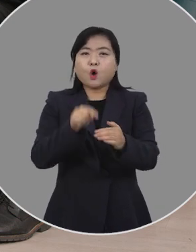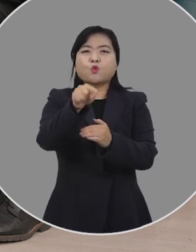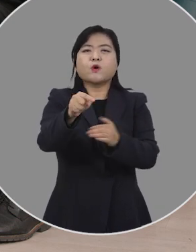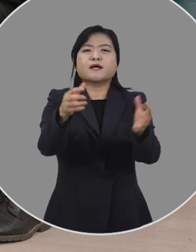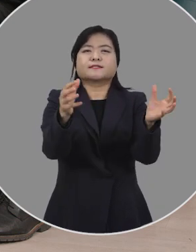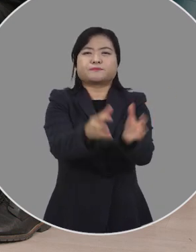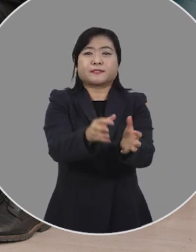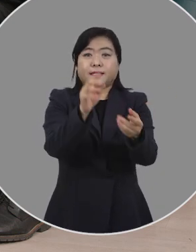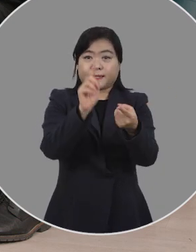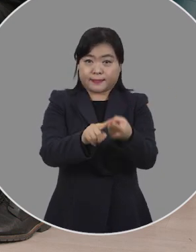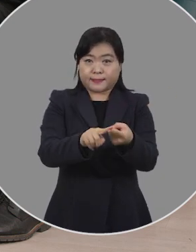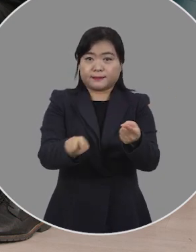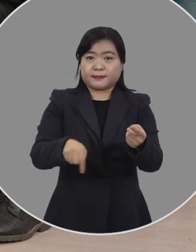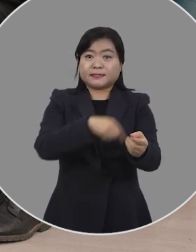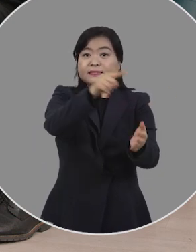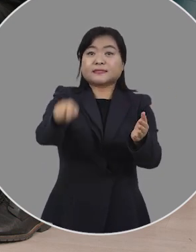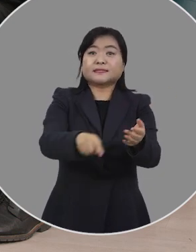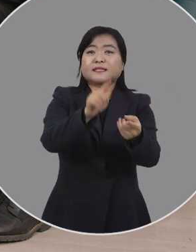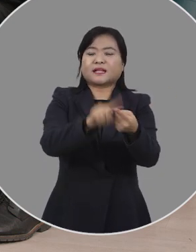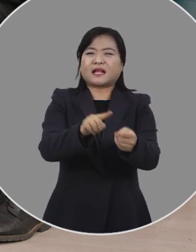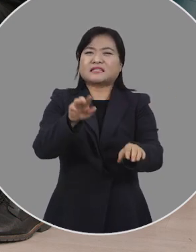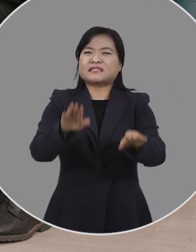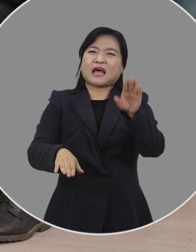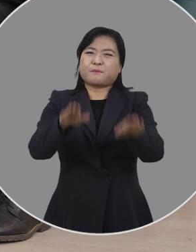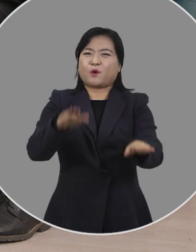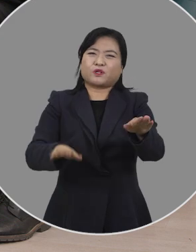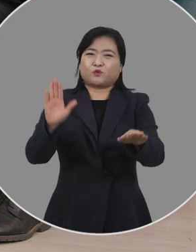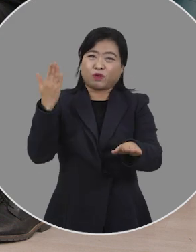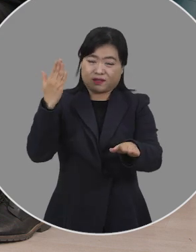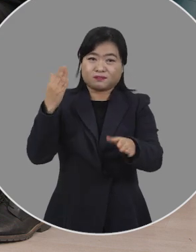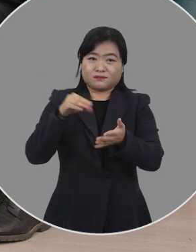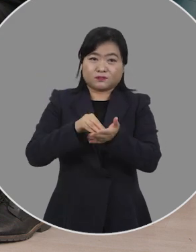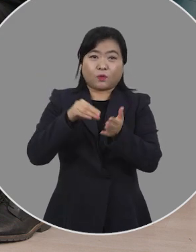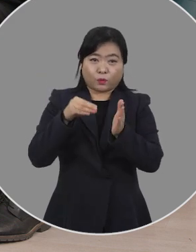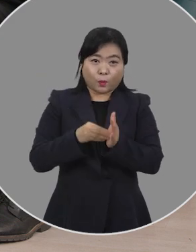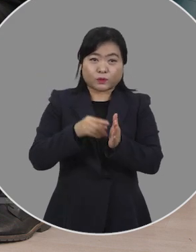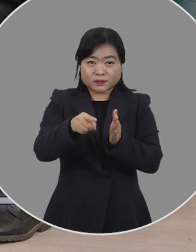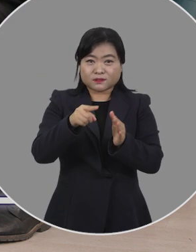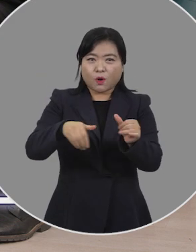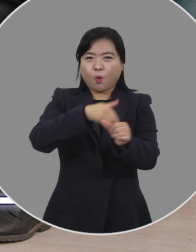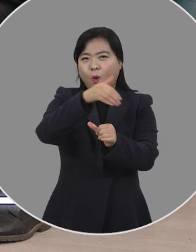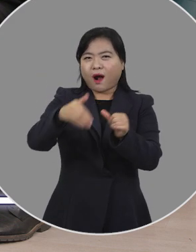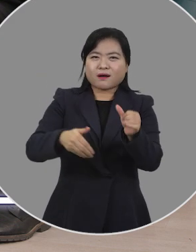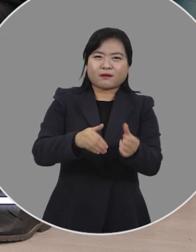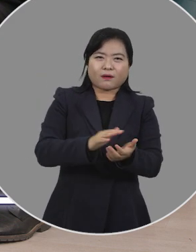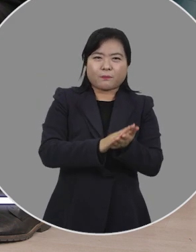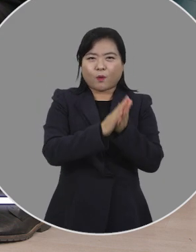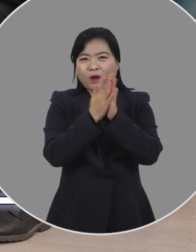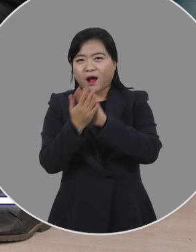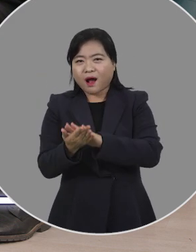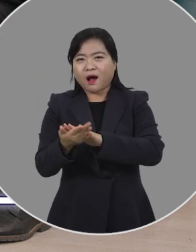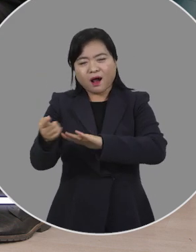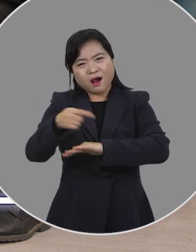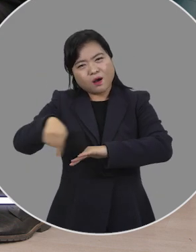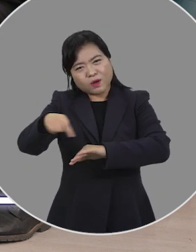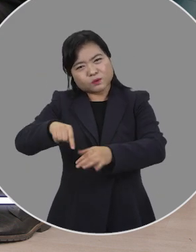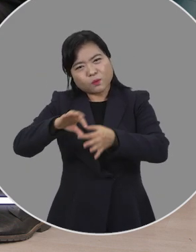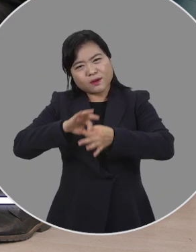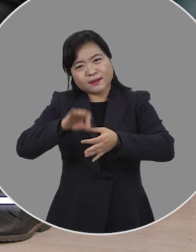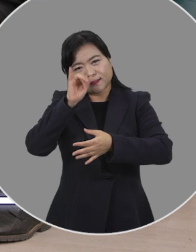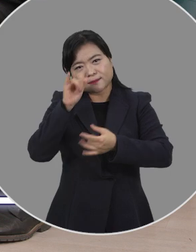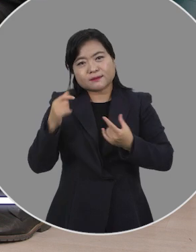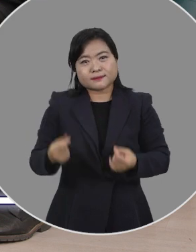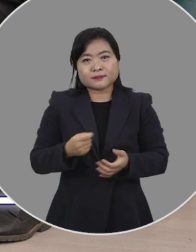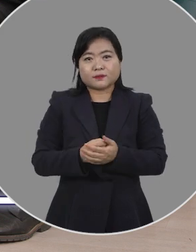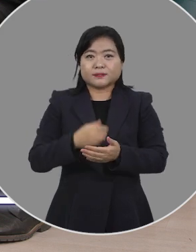그 외 집단에 대한, 그러니까 그들에 대한 이제 차별이 되고 하는 그 정도는 환경의 그 변화하고도 좀 관계가 있는